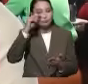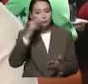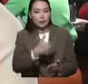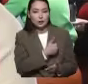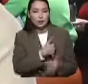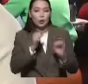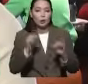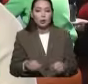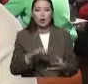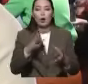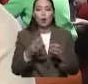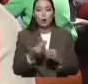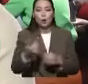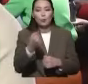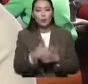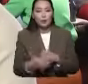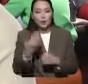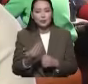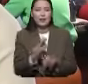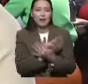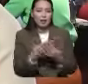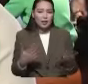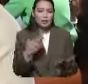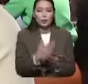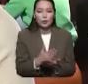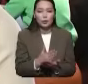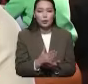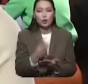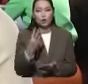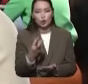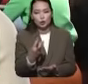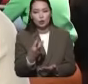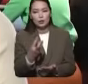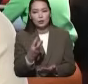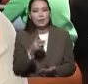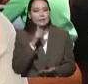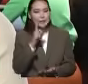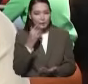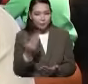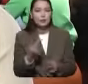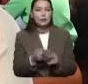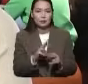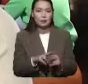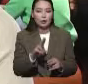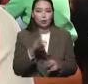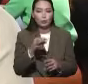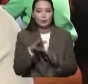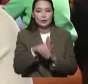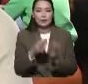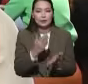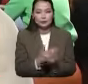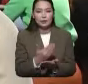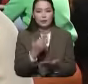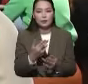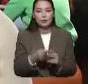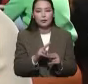енді комьюнити орталықтардың көлемі әртүрлі, кем дегенде 300 шаршы метр бір комьюнити орталықты. Яғни бір комьюнити орталықтарда